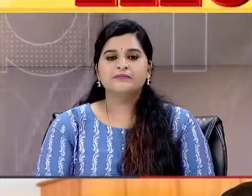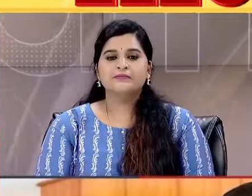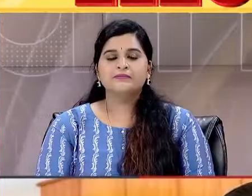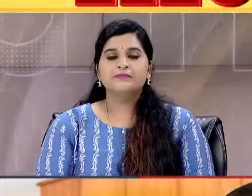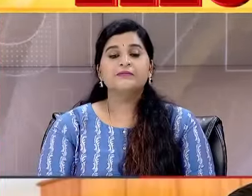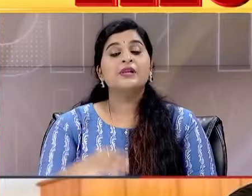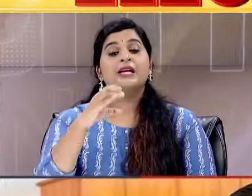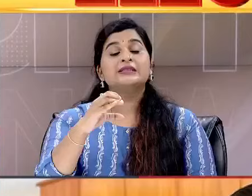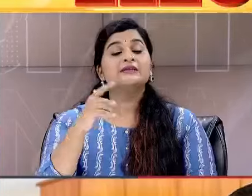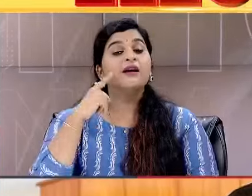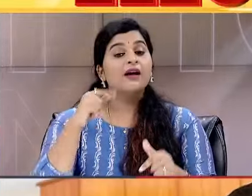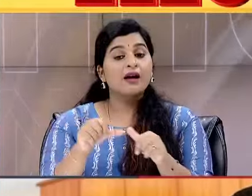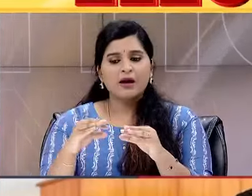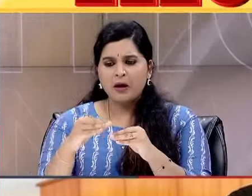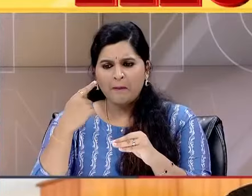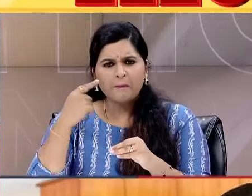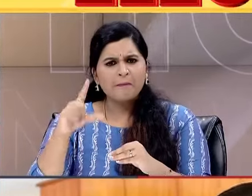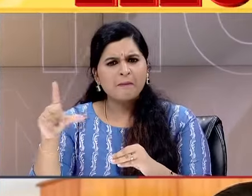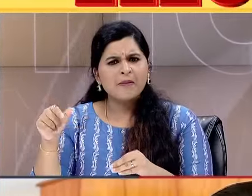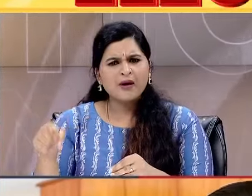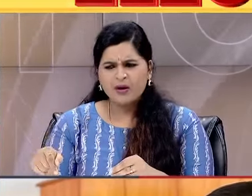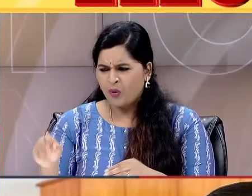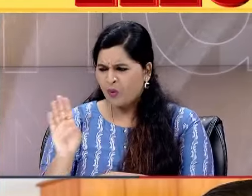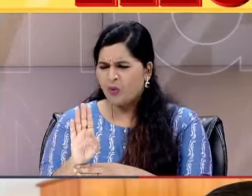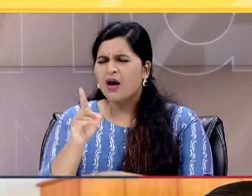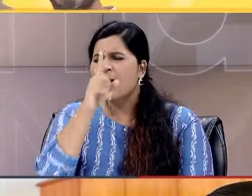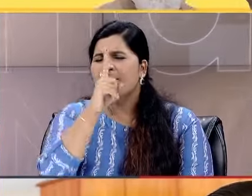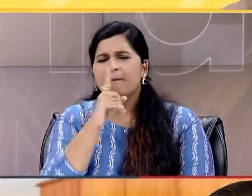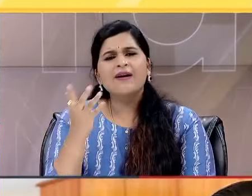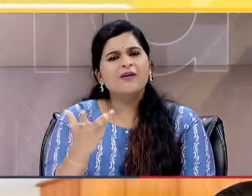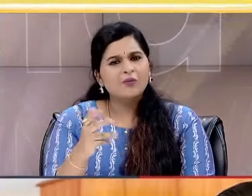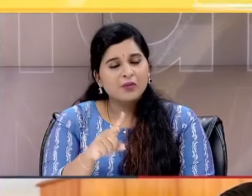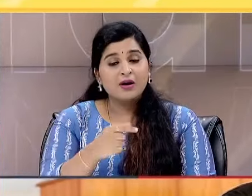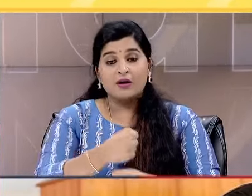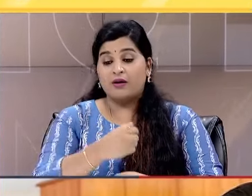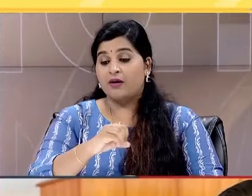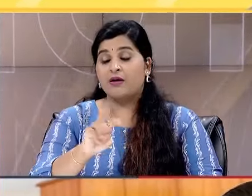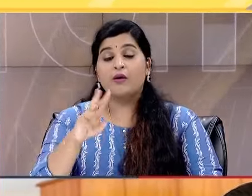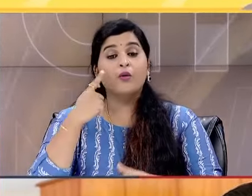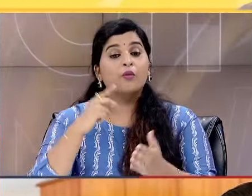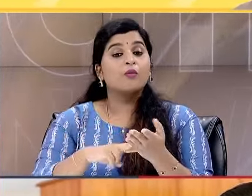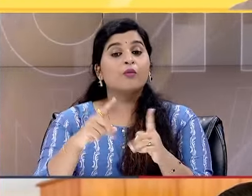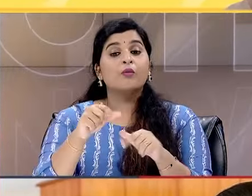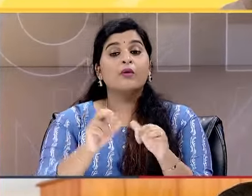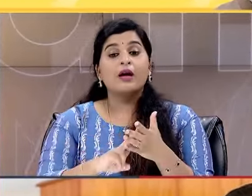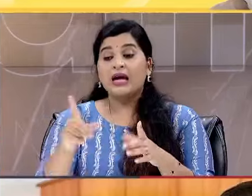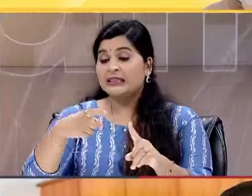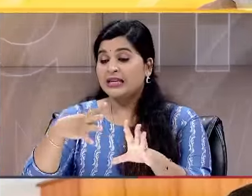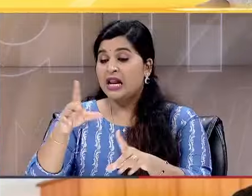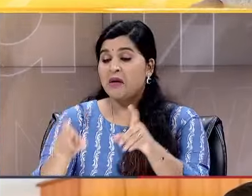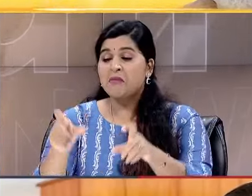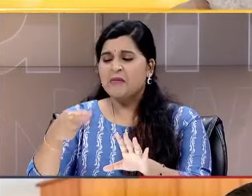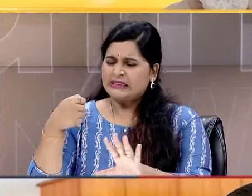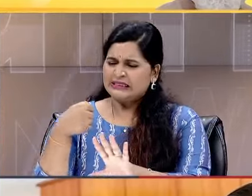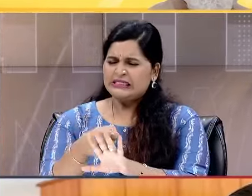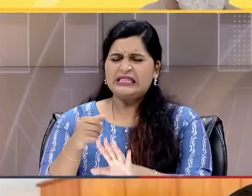പൌരത്വ നിയമത്തെപ്പറ്റി കോൺഗ്രസിന് മൗനമെന്ന് സി പി എം സംസ്ഥാന സെക്രട്ടറി എം വി ഗോവിന്ദൻ. പ്രകടന പത്രിക കണ്ടാൽ ഇത് വ്യക്തം. കേരളത്തിലെ ജനത്തെ വഞ്ചിക്കുന്നതിന്റെ